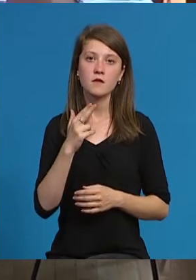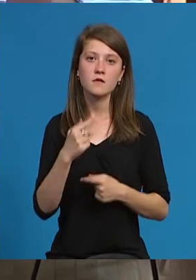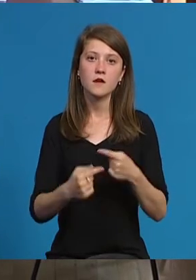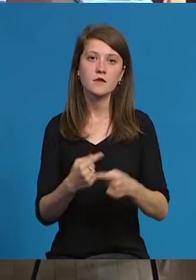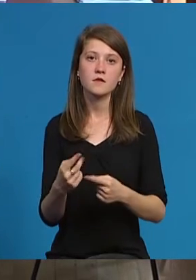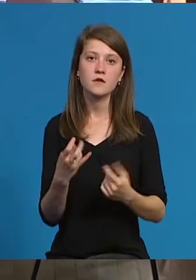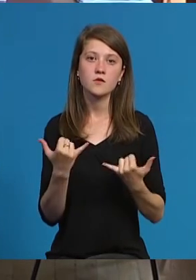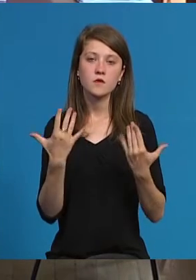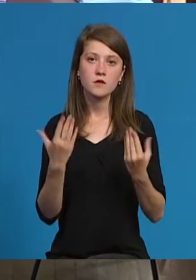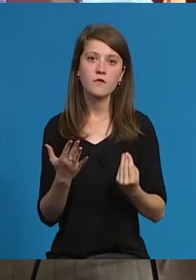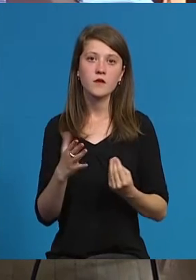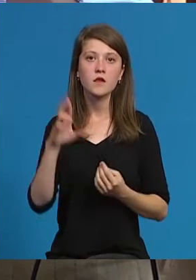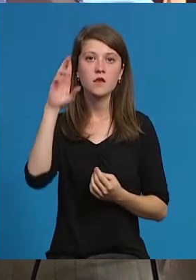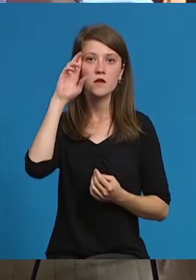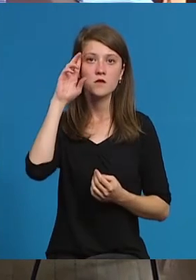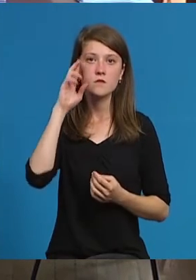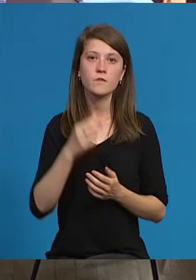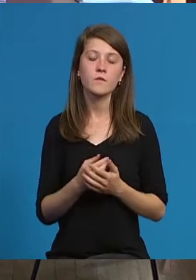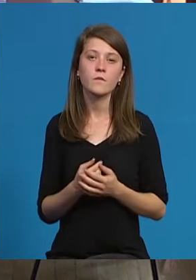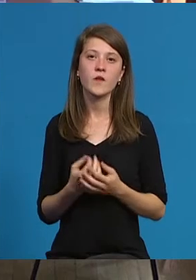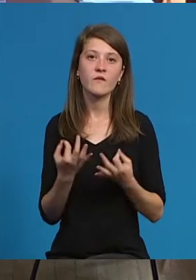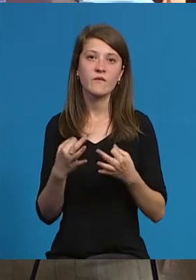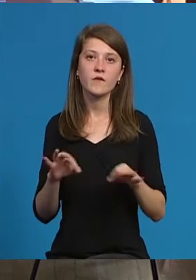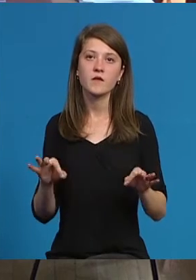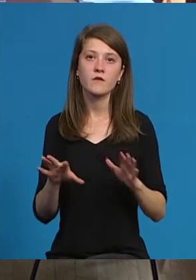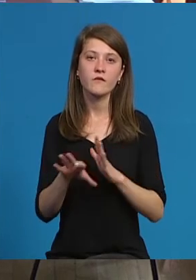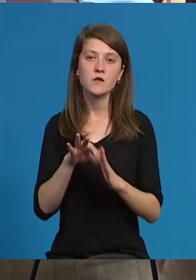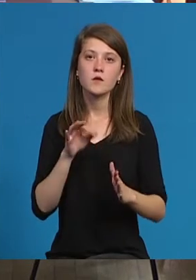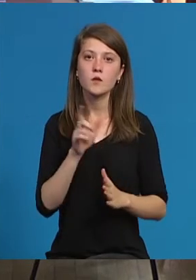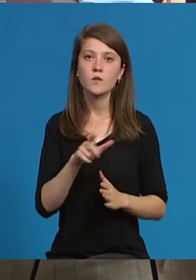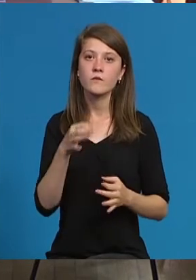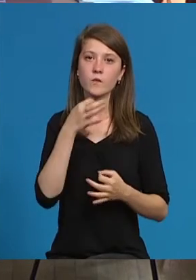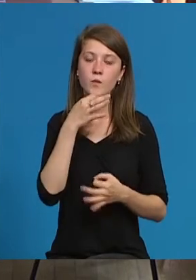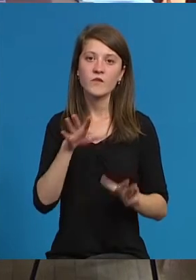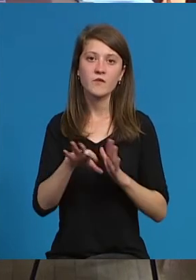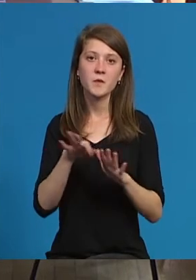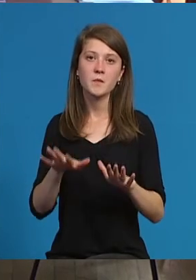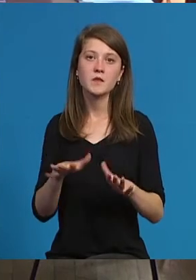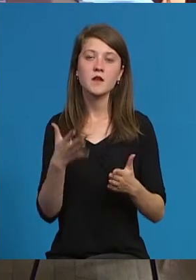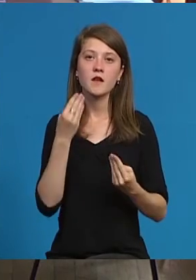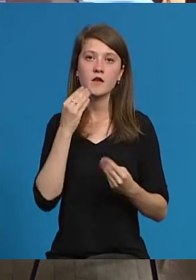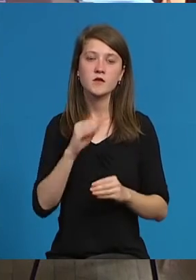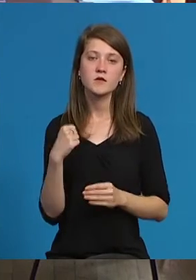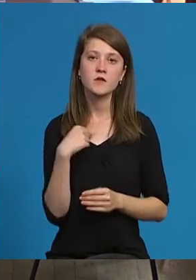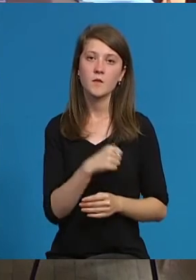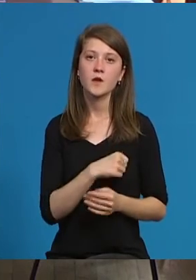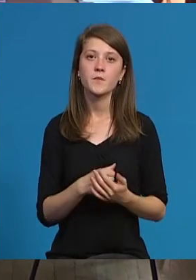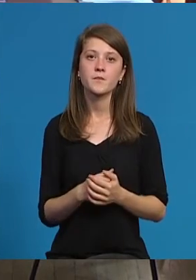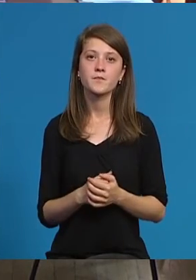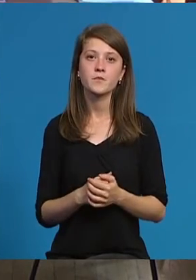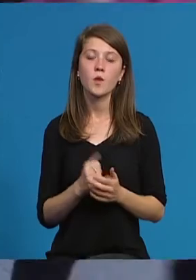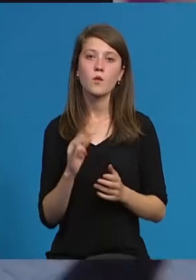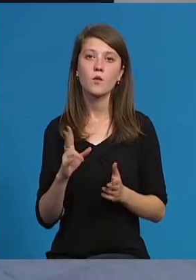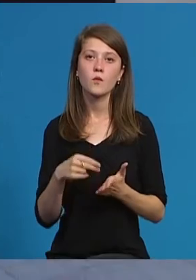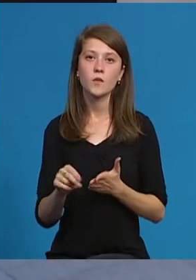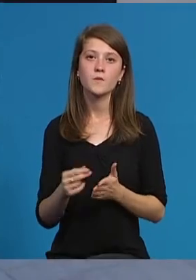на сьогоднішній день, ви знаєте, в державі вільне ціноутворення. Громадяни вибирають, де дешевше, де краща якість, обирають самі, де вони купують, у кого